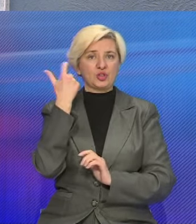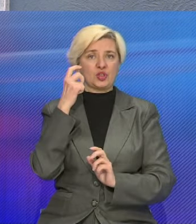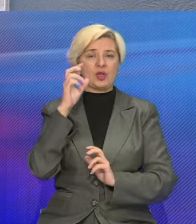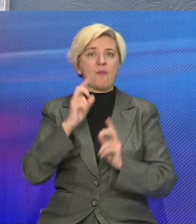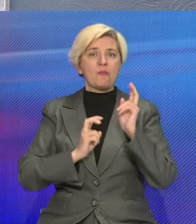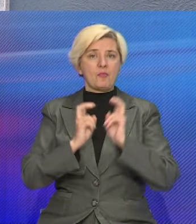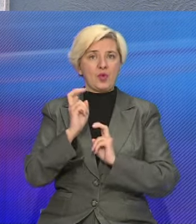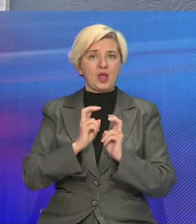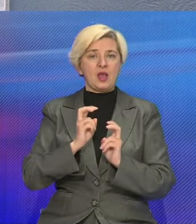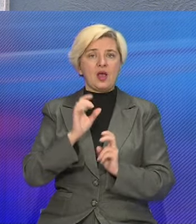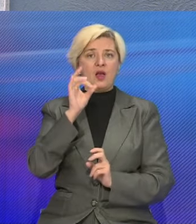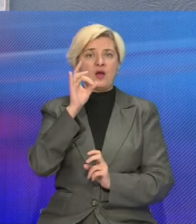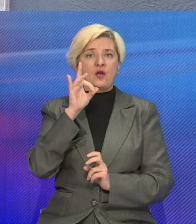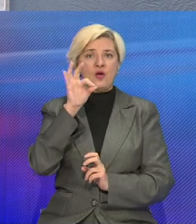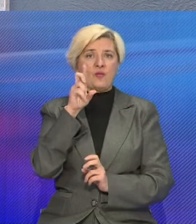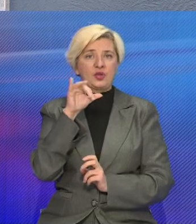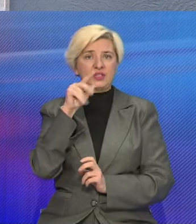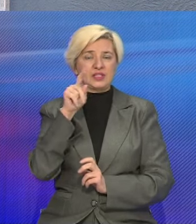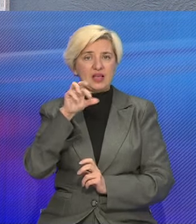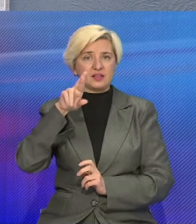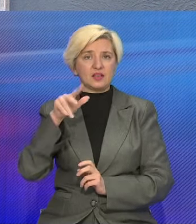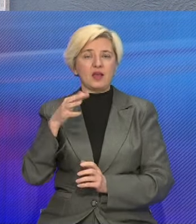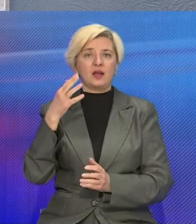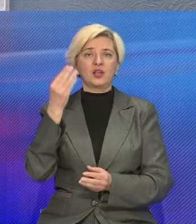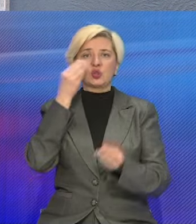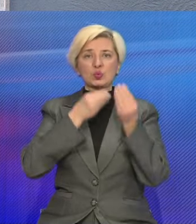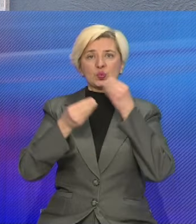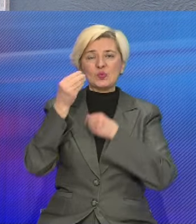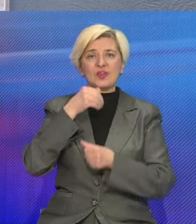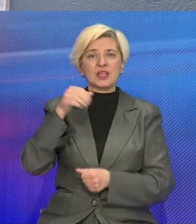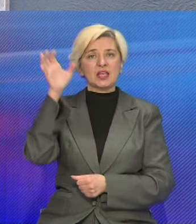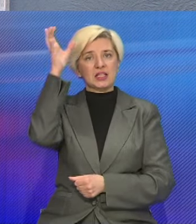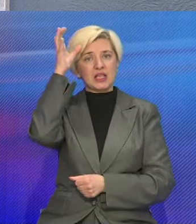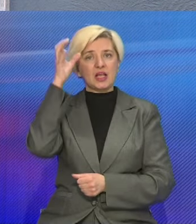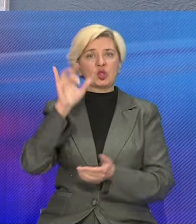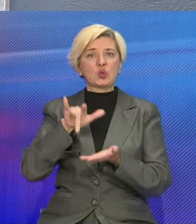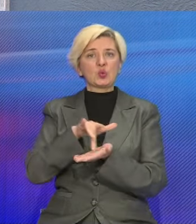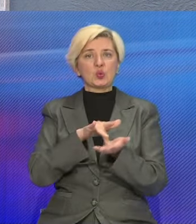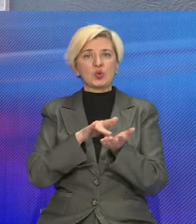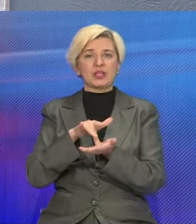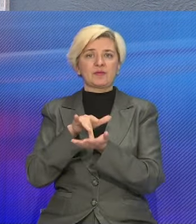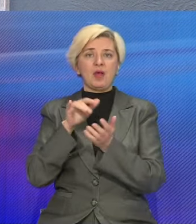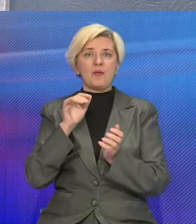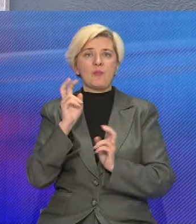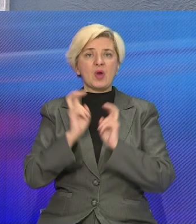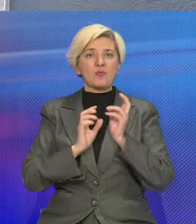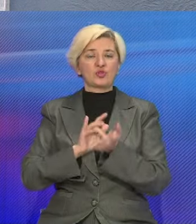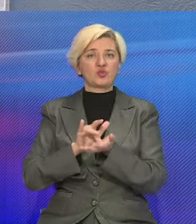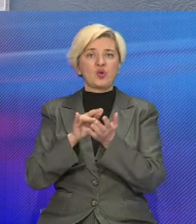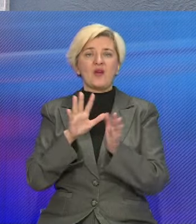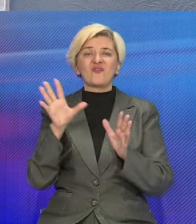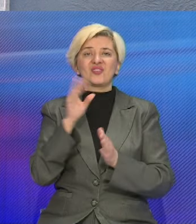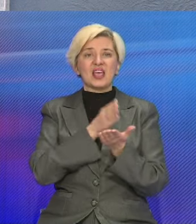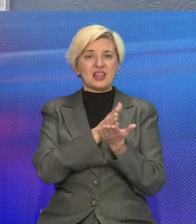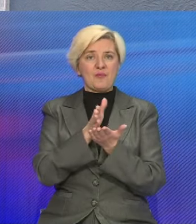искусственный інтелект, туризм, промышленний туризм. Практично все направления так чи інакше обозначені, але